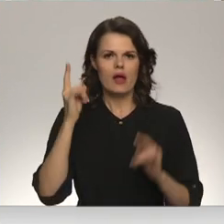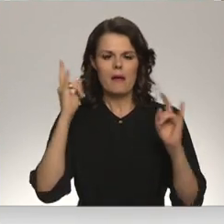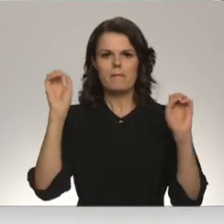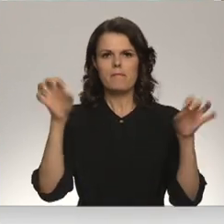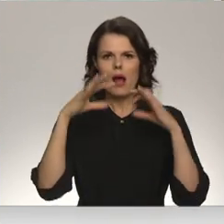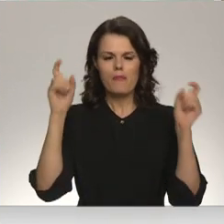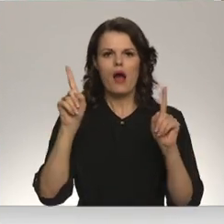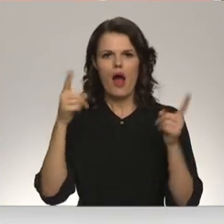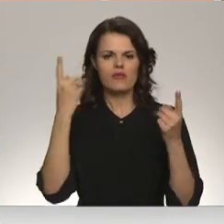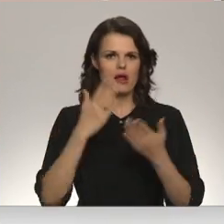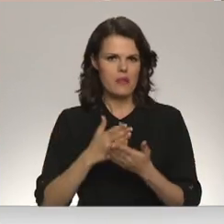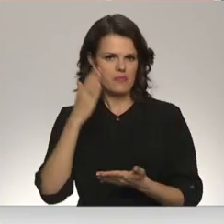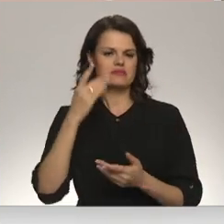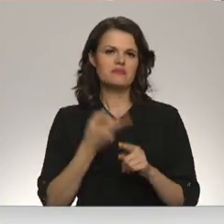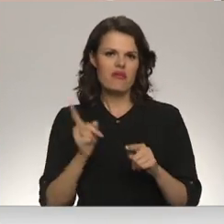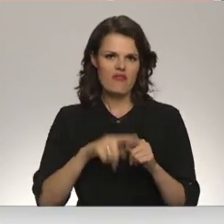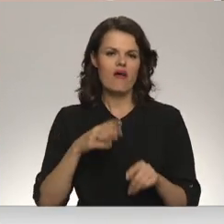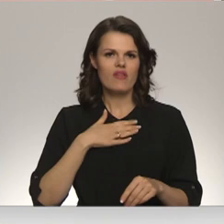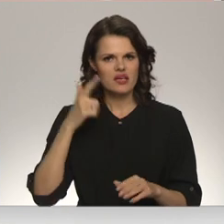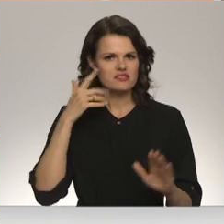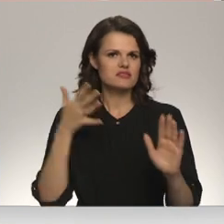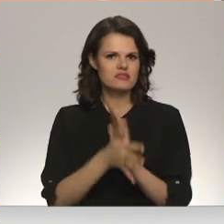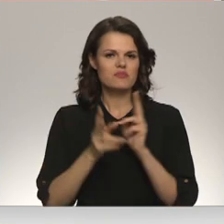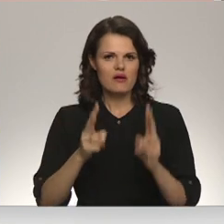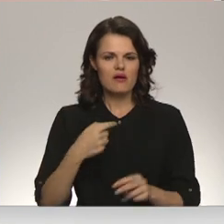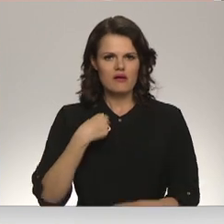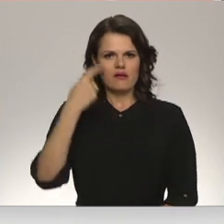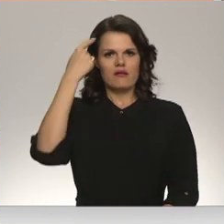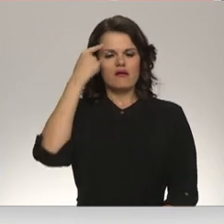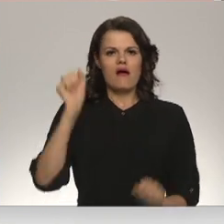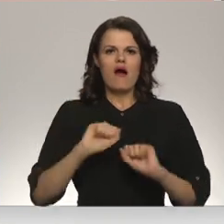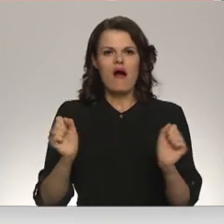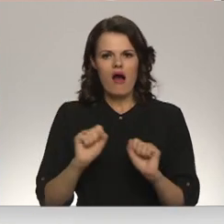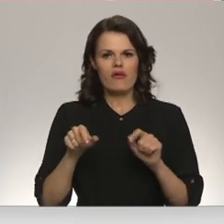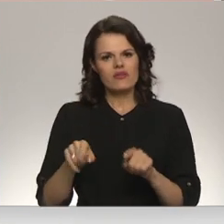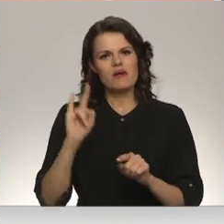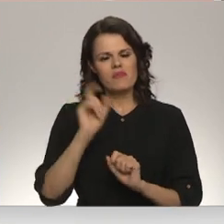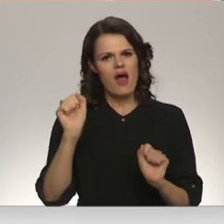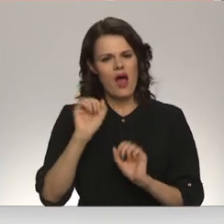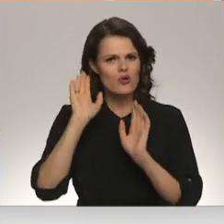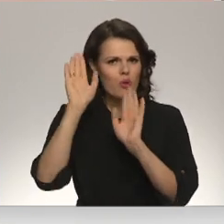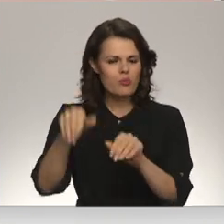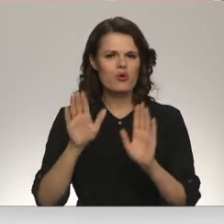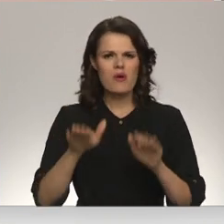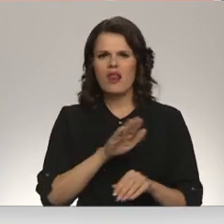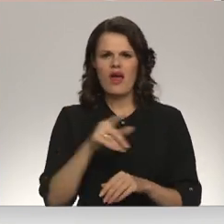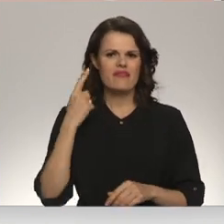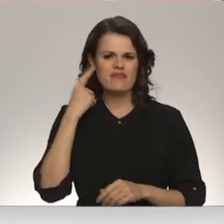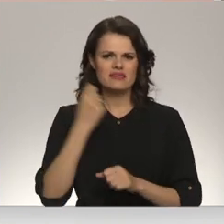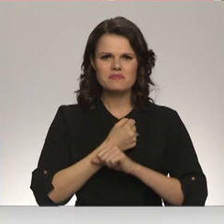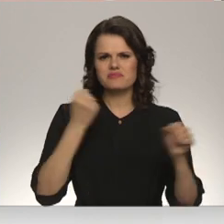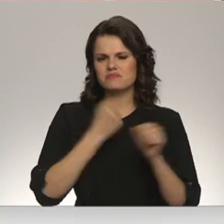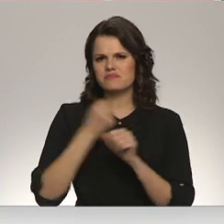un atkal ir draudi. Tad es sapratu, ka sevi pieķeru pie domas, ka ātrāk viņš varētu braukt prom, lai nedzirdētu tos